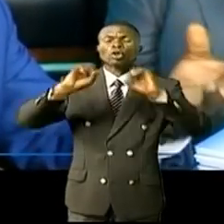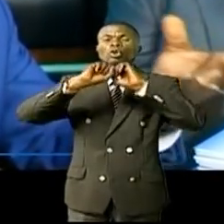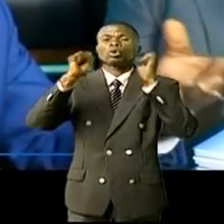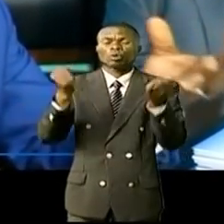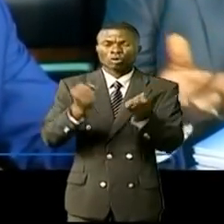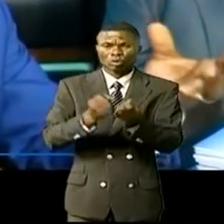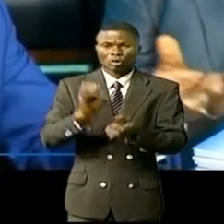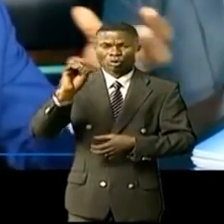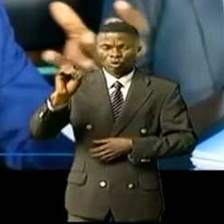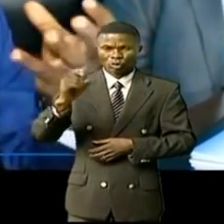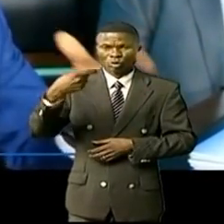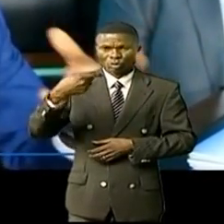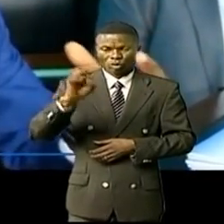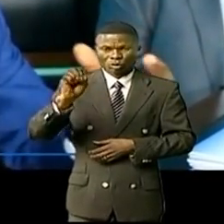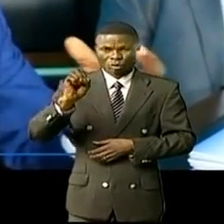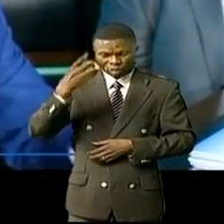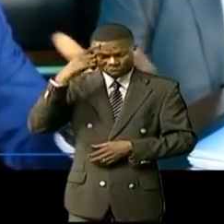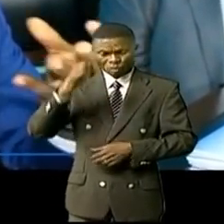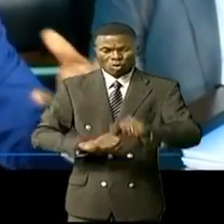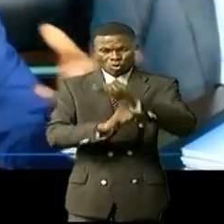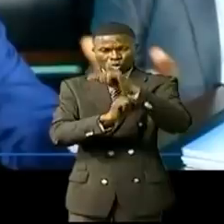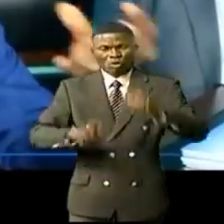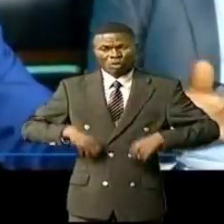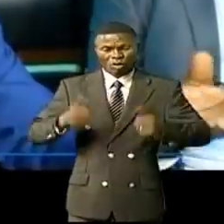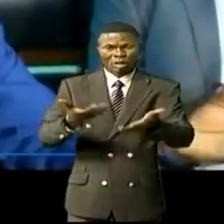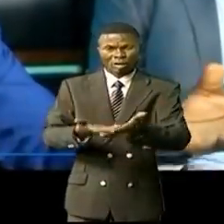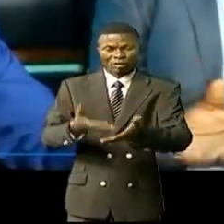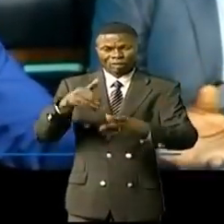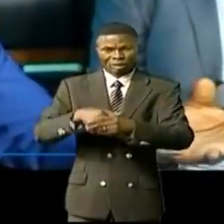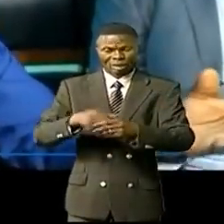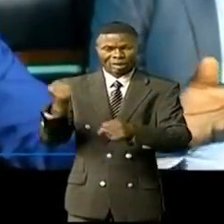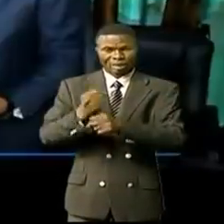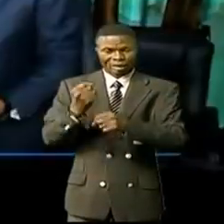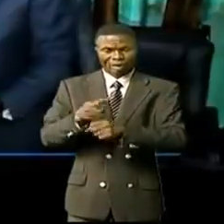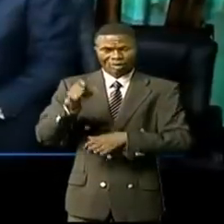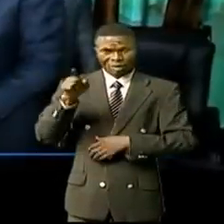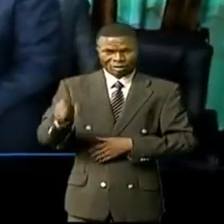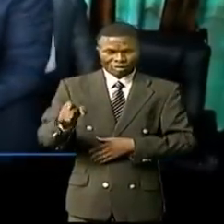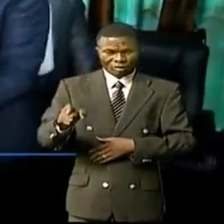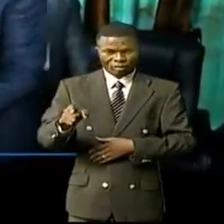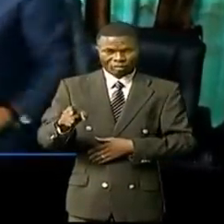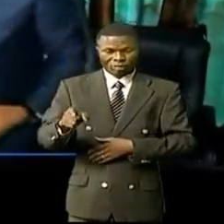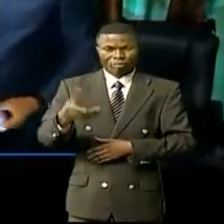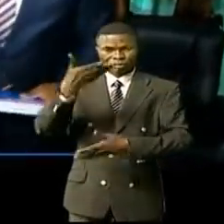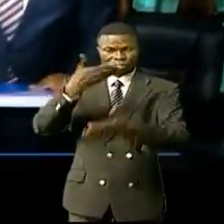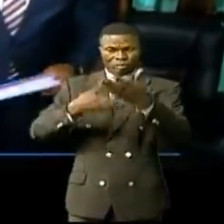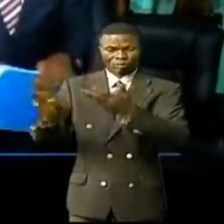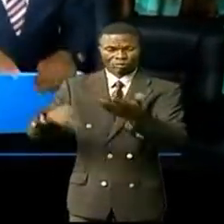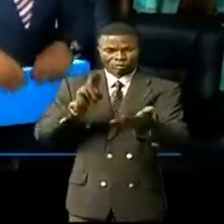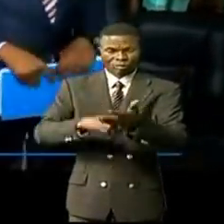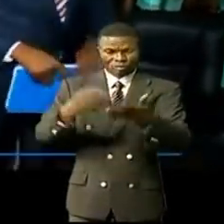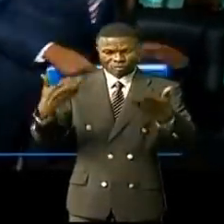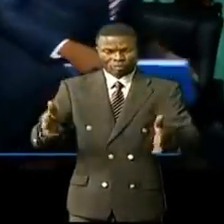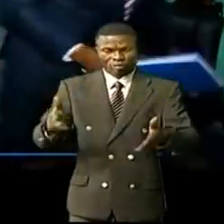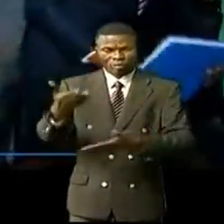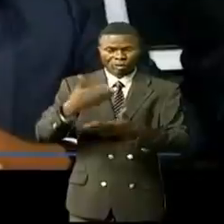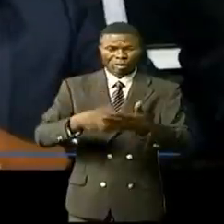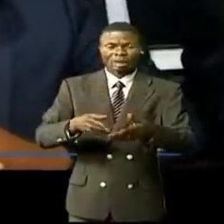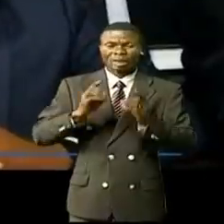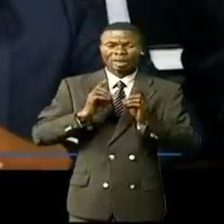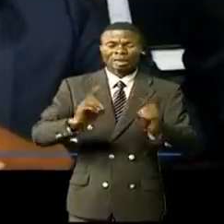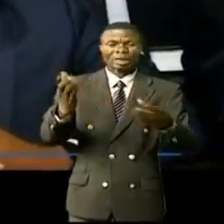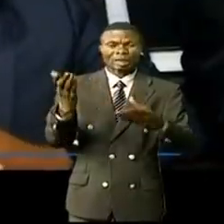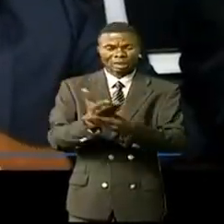là pour garantir cette vitalité au sein de l'économie nationale. Après échange des signataires, des procès-verbaux,